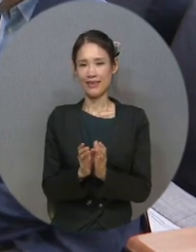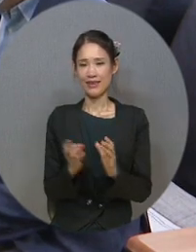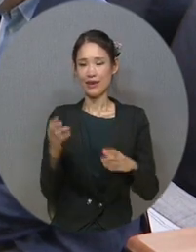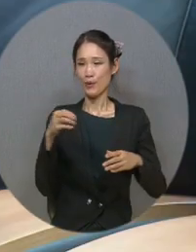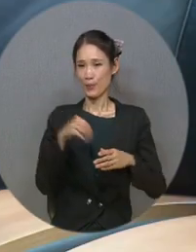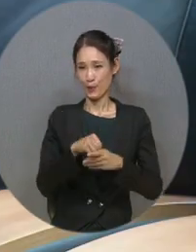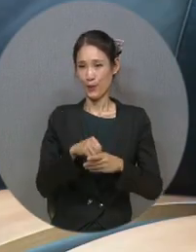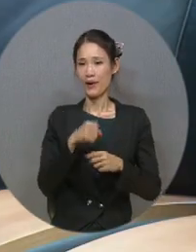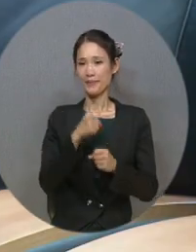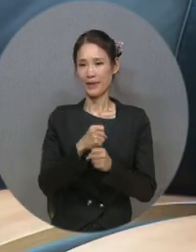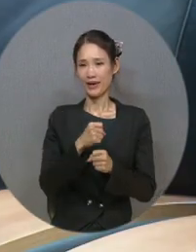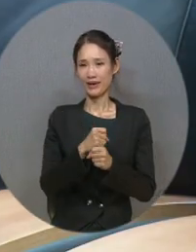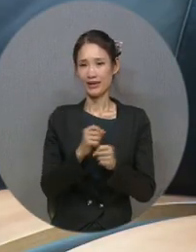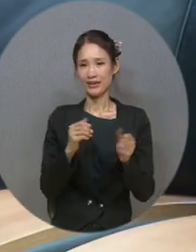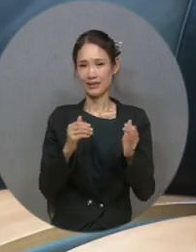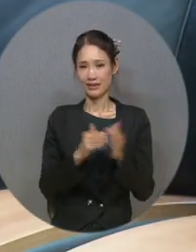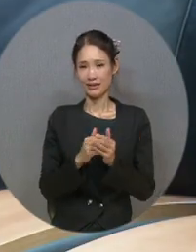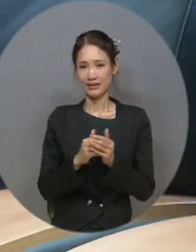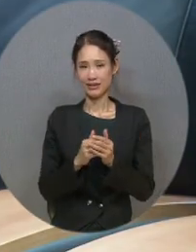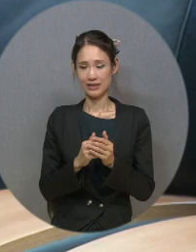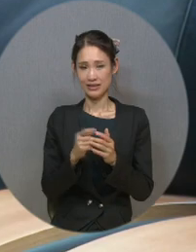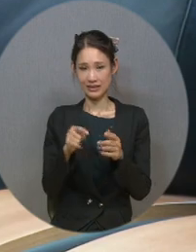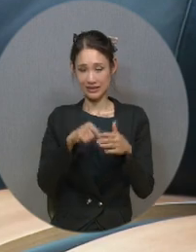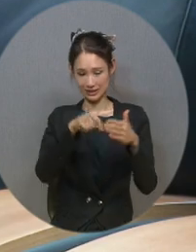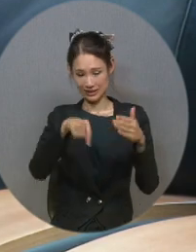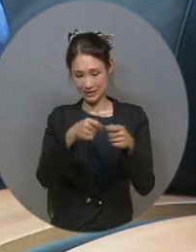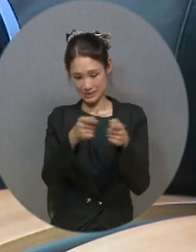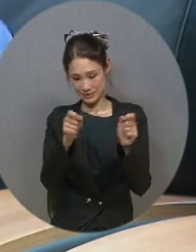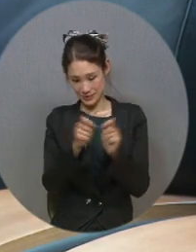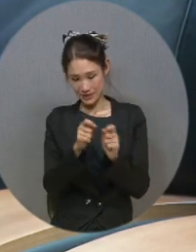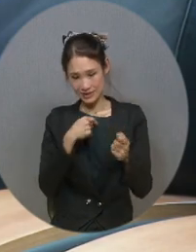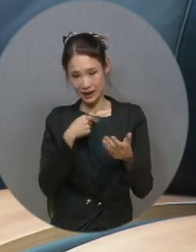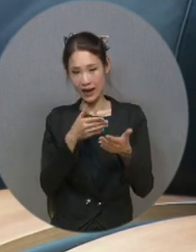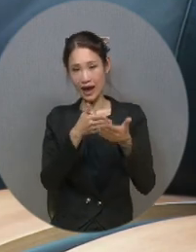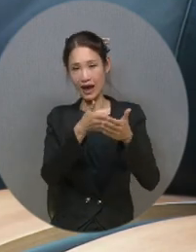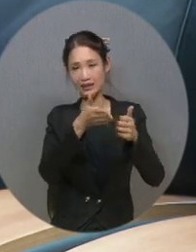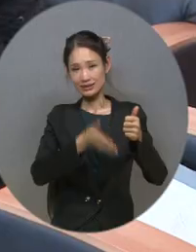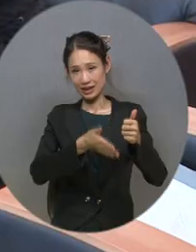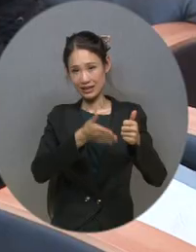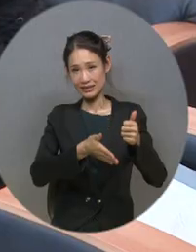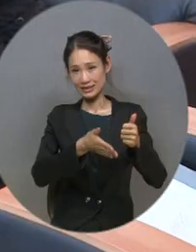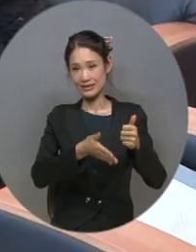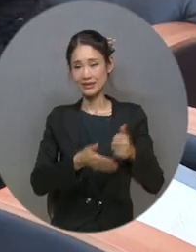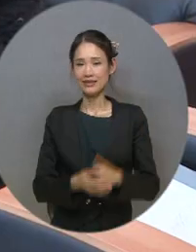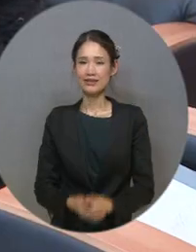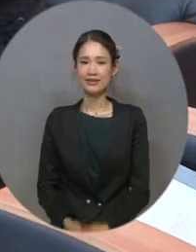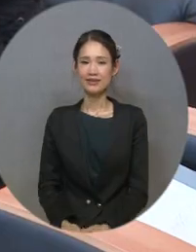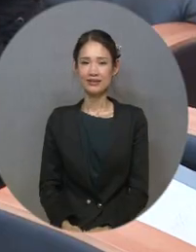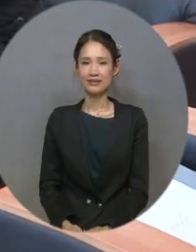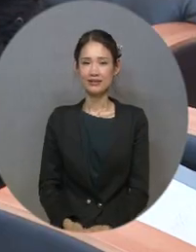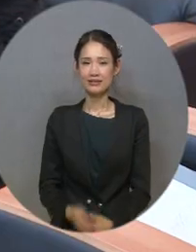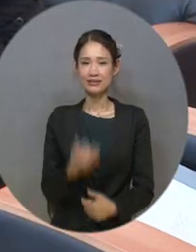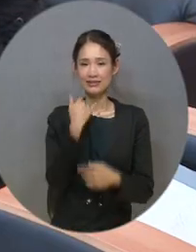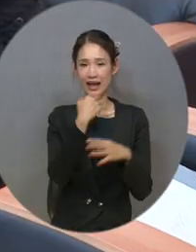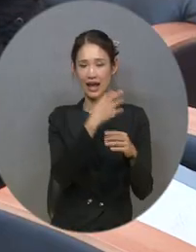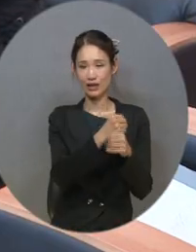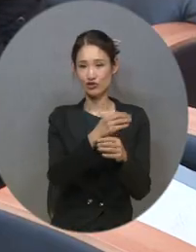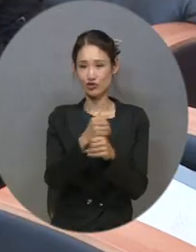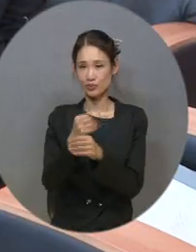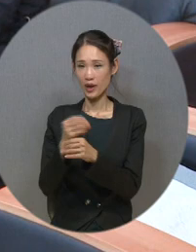만들었습니다. 이 팀에서 제가 제시한 이 생애 주기별